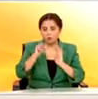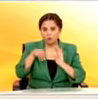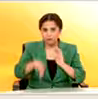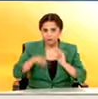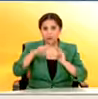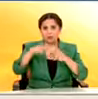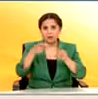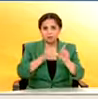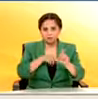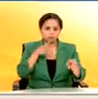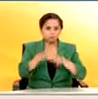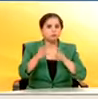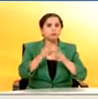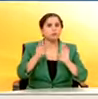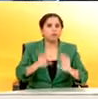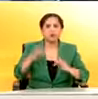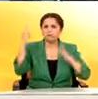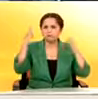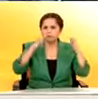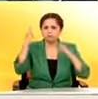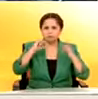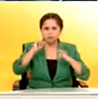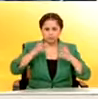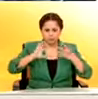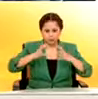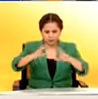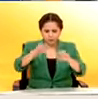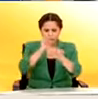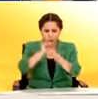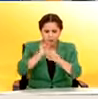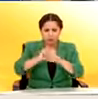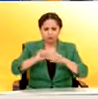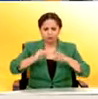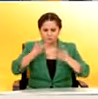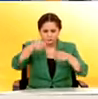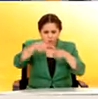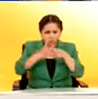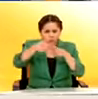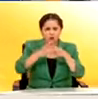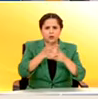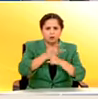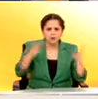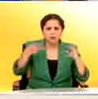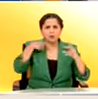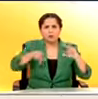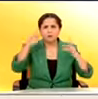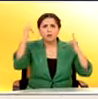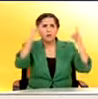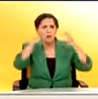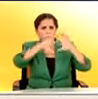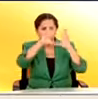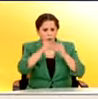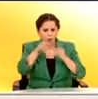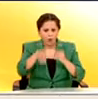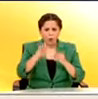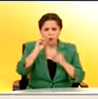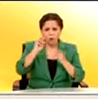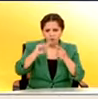है। एयरक्राफ्ट की मेंटेनेंस, रिपेयर एंड ओवरहॉल के सेक्टर